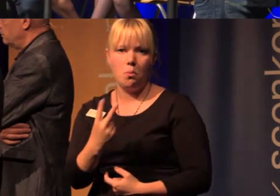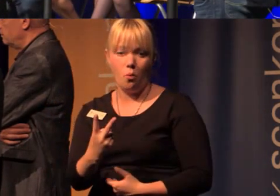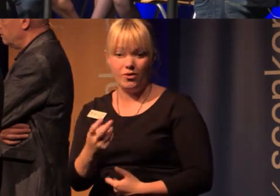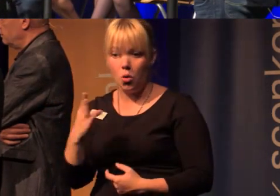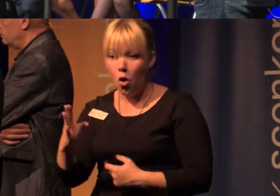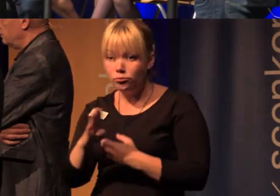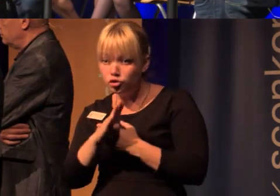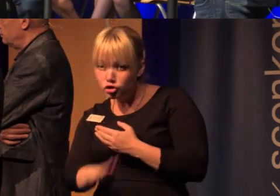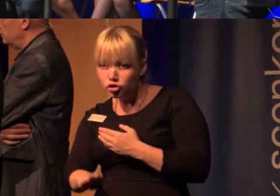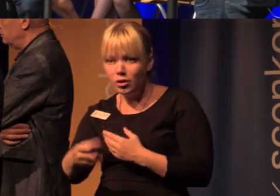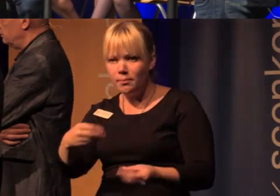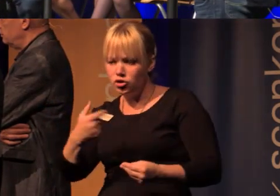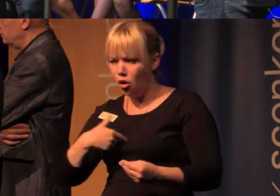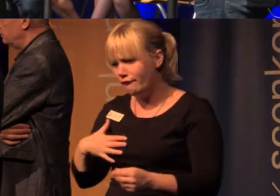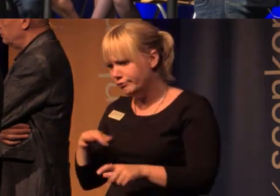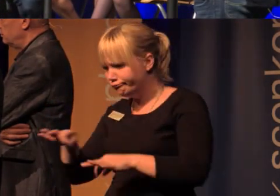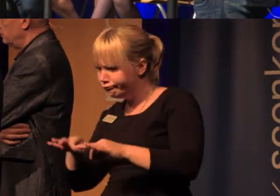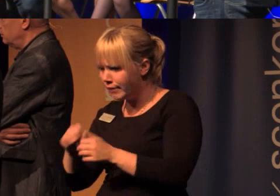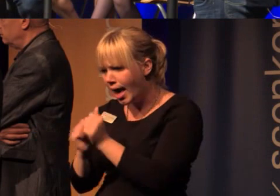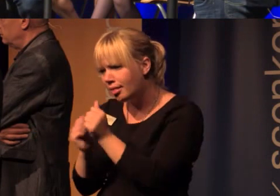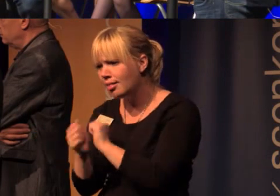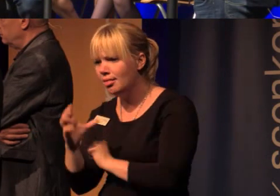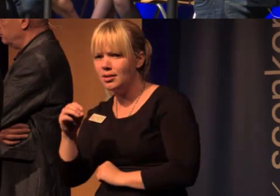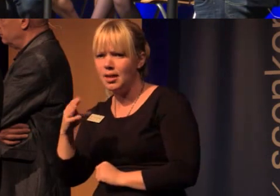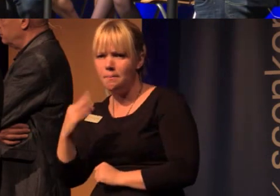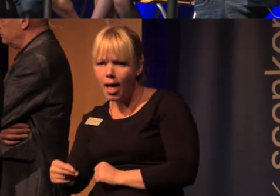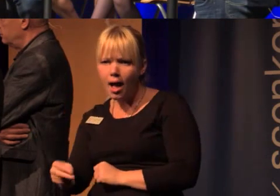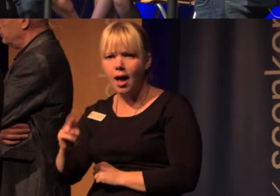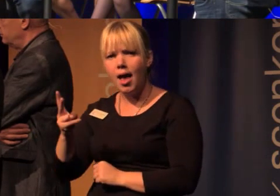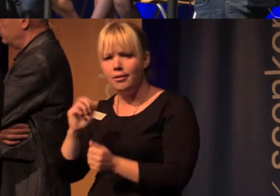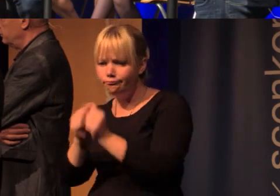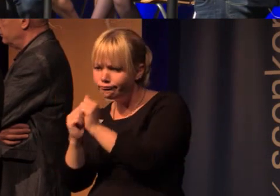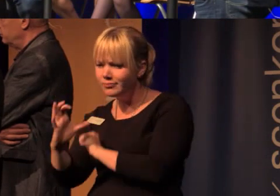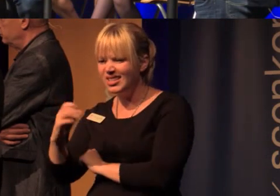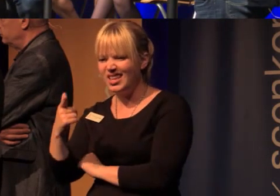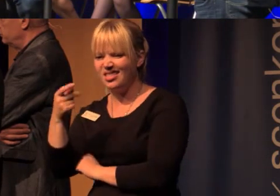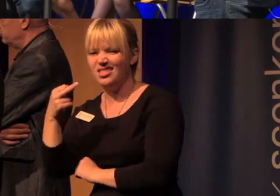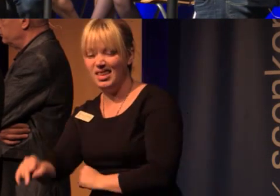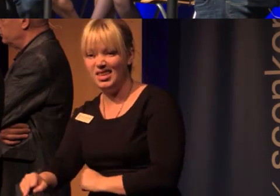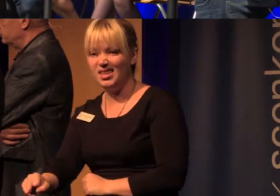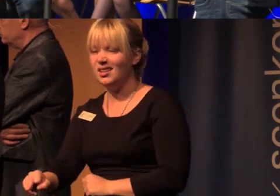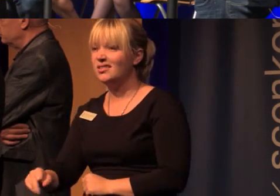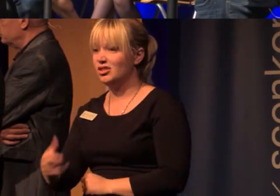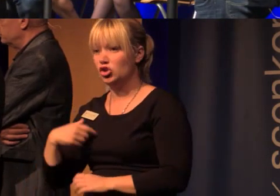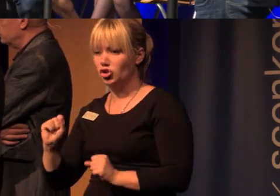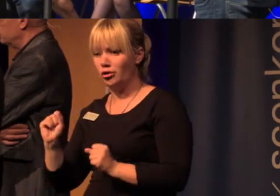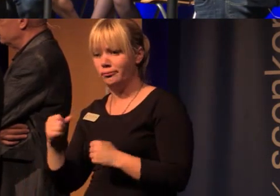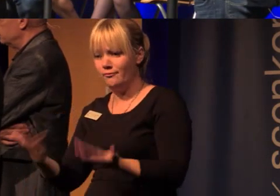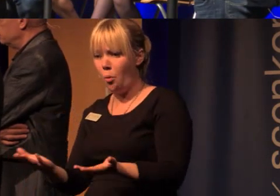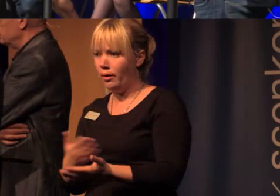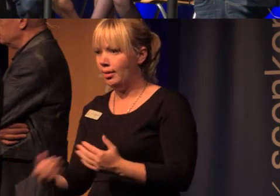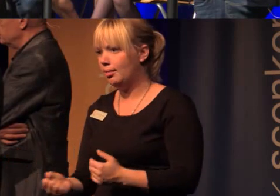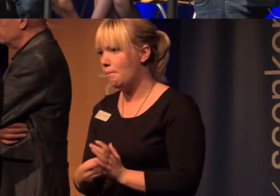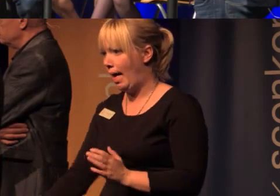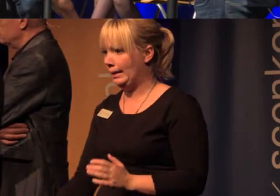att till exempel remixa, för att sampla, för att göra satir, utan att man ska hamna i någon slags juridisk knipa på grund av